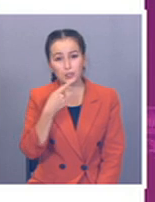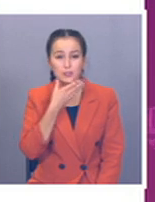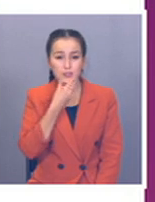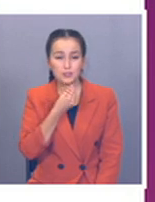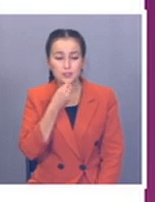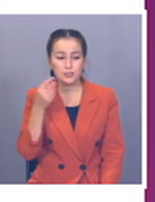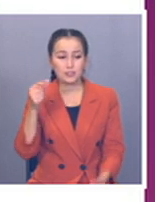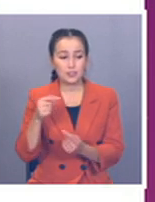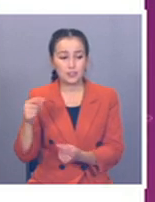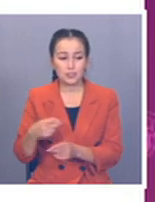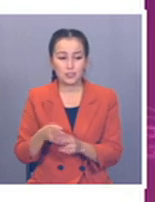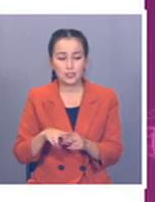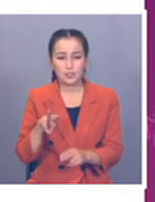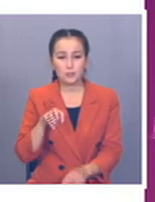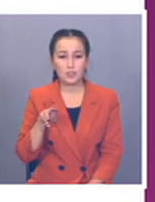меңді сұлуды